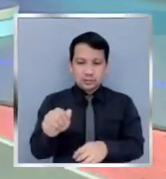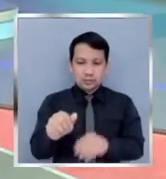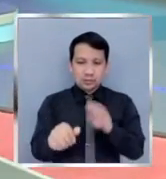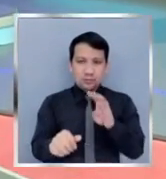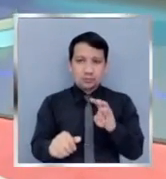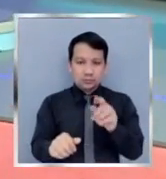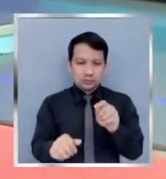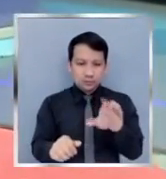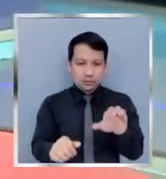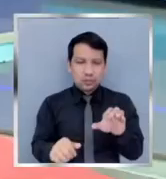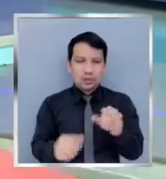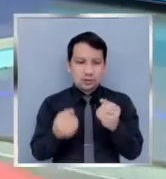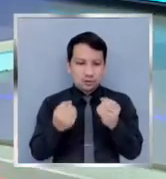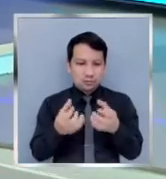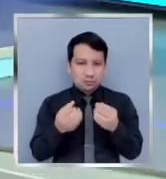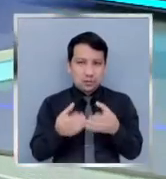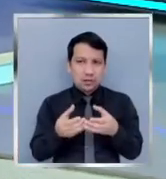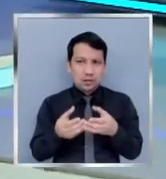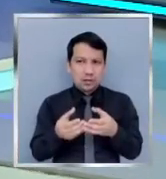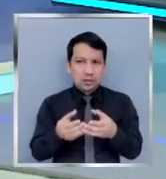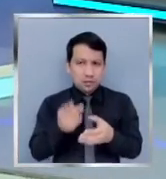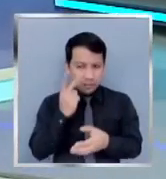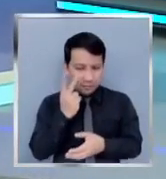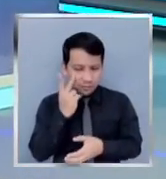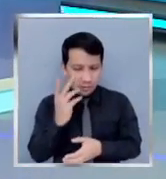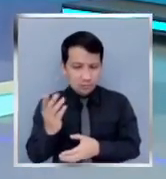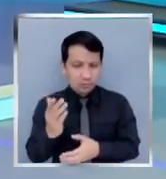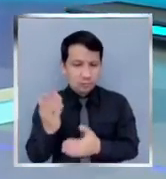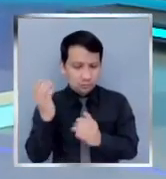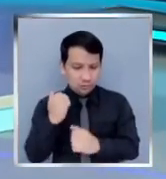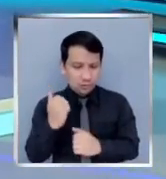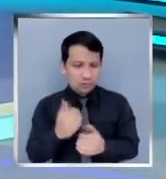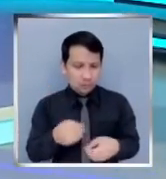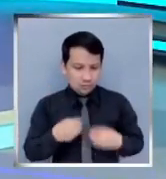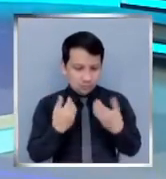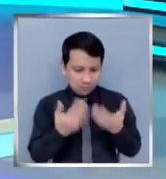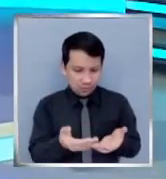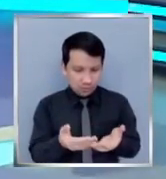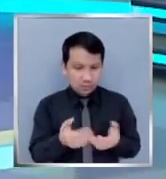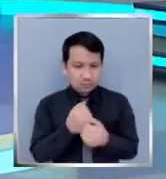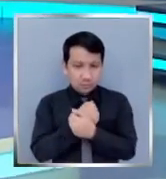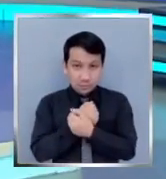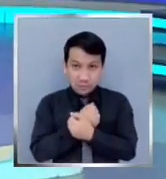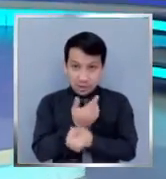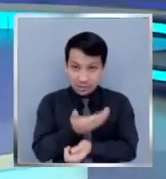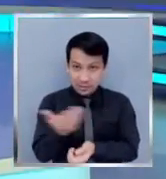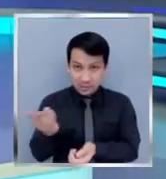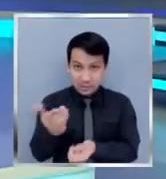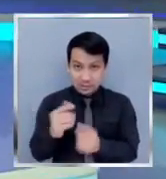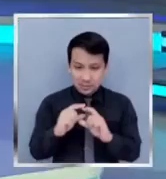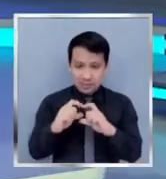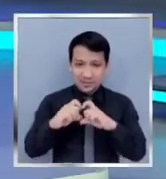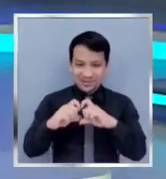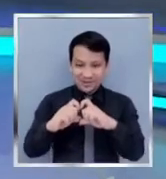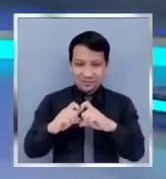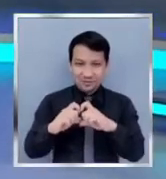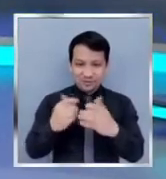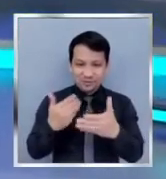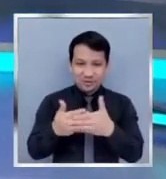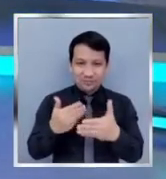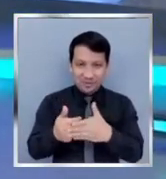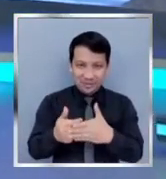mas nagniningning ang pagiging mapagbigay at mapagmahal ng ating mga kapuso ngayong palapit na